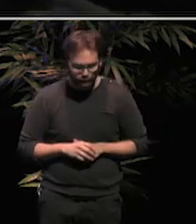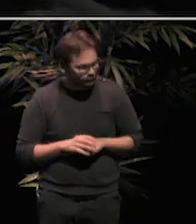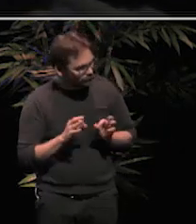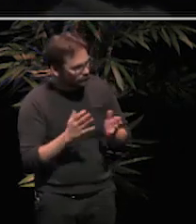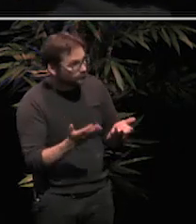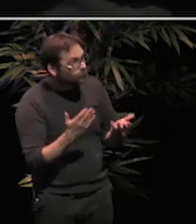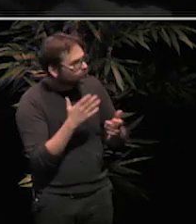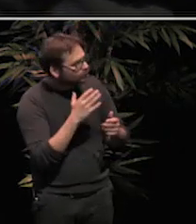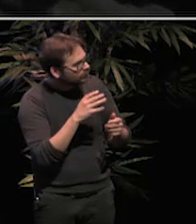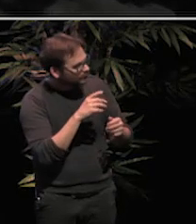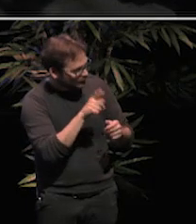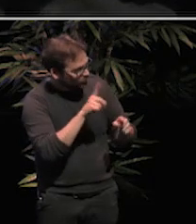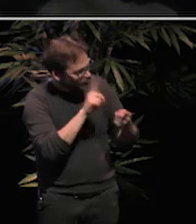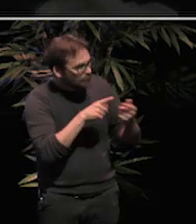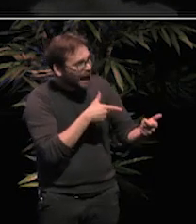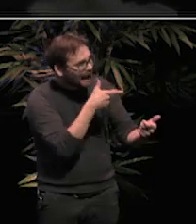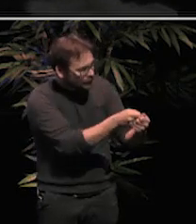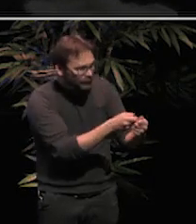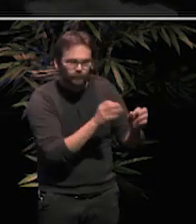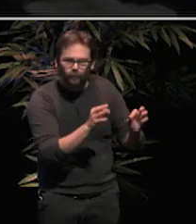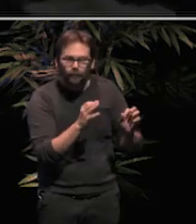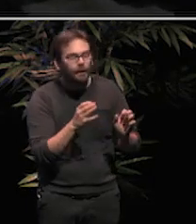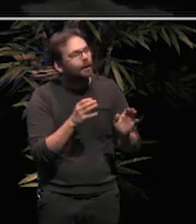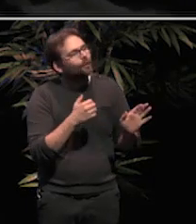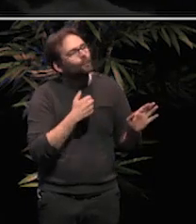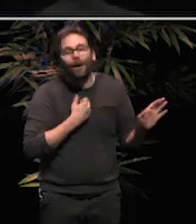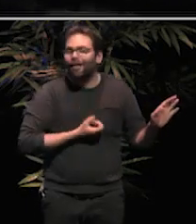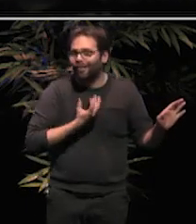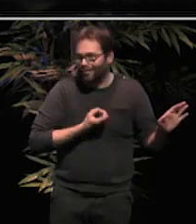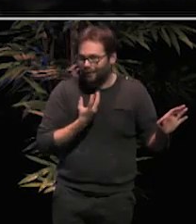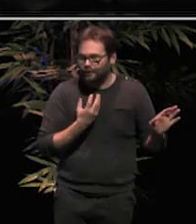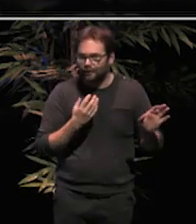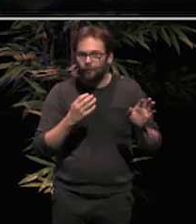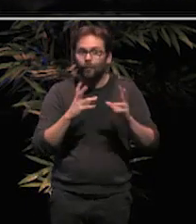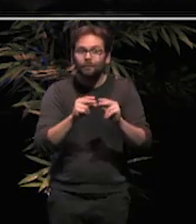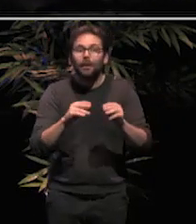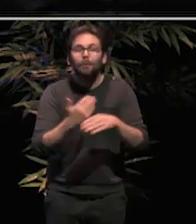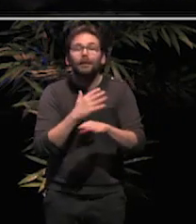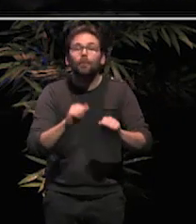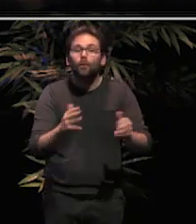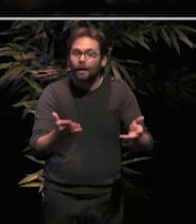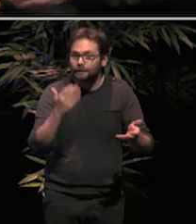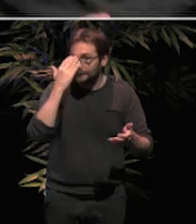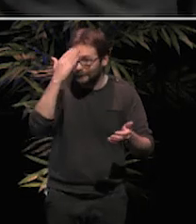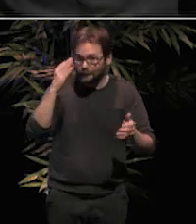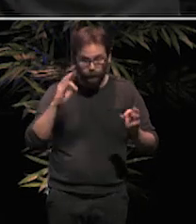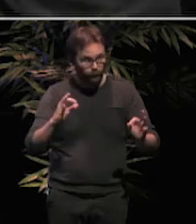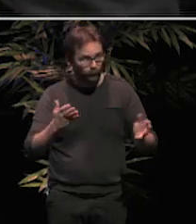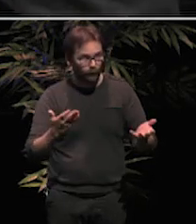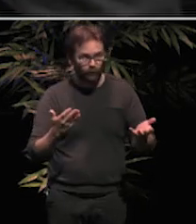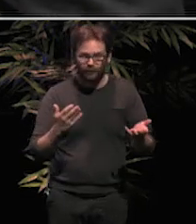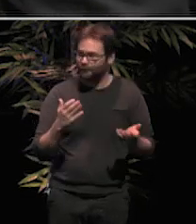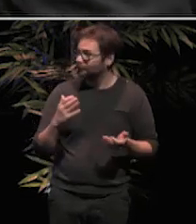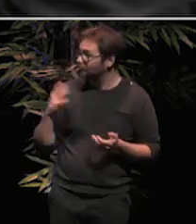de l'adaptation, et là je vais reprendre un peu plus la parole pour vous expliquer ce qui peut se passer lorsque justement on est là pour le